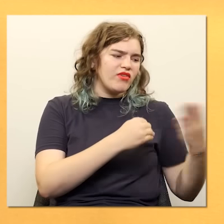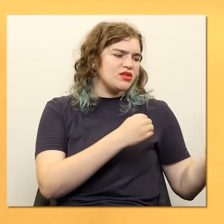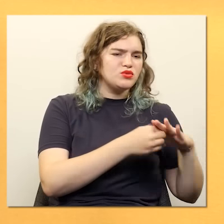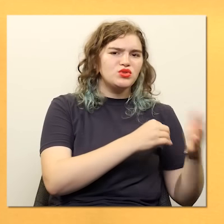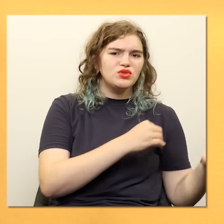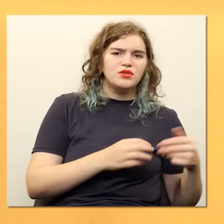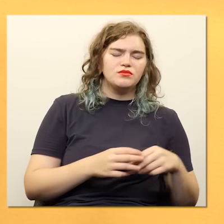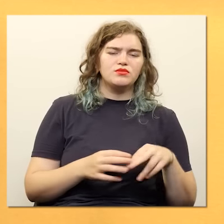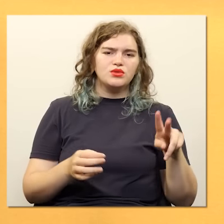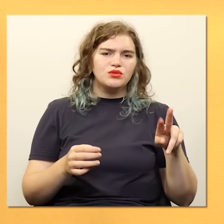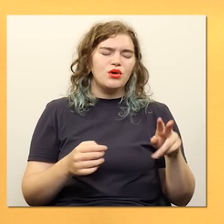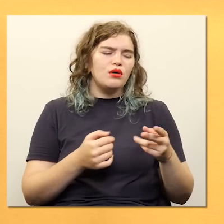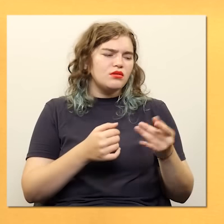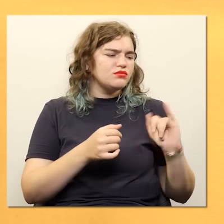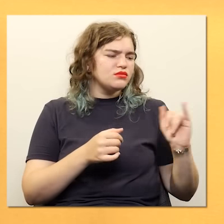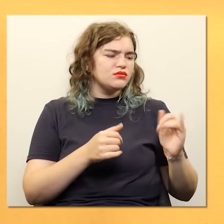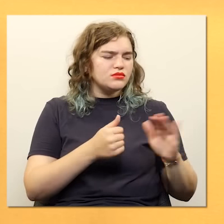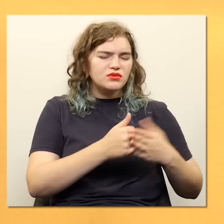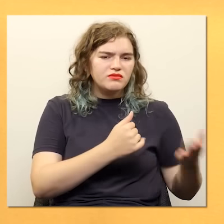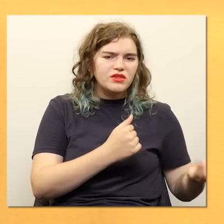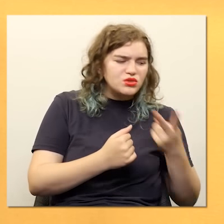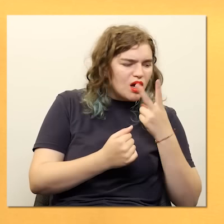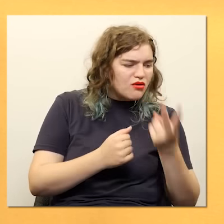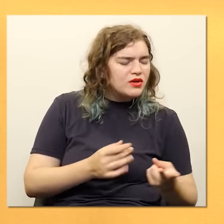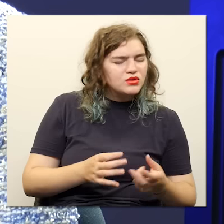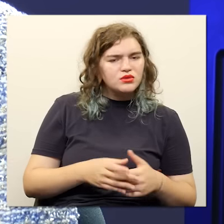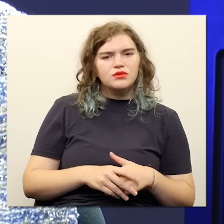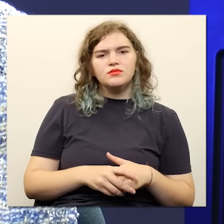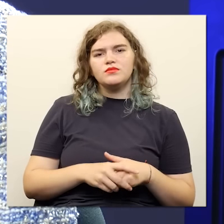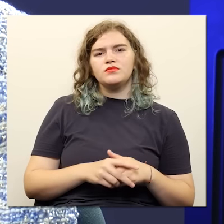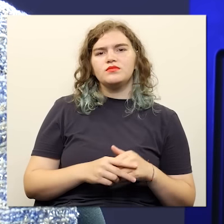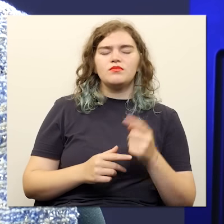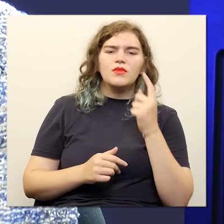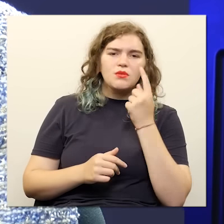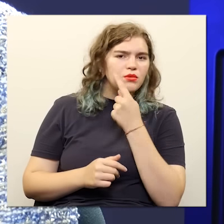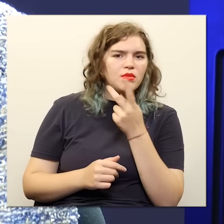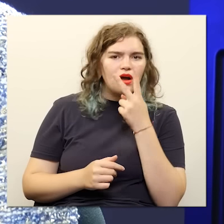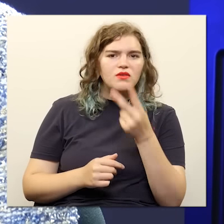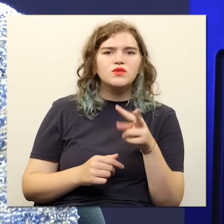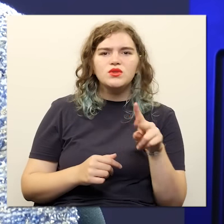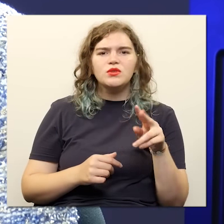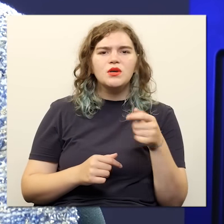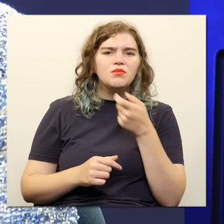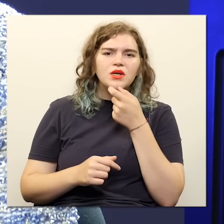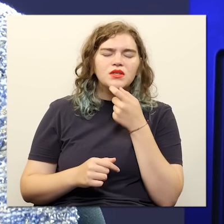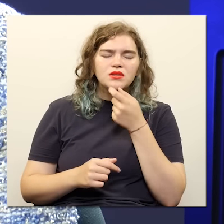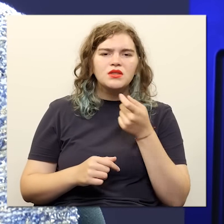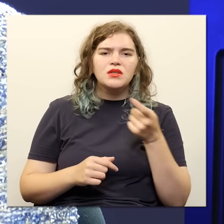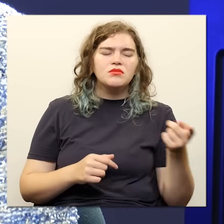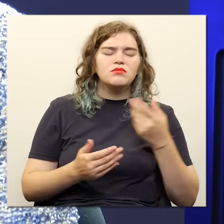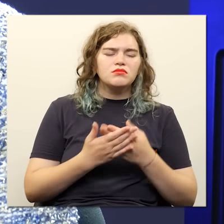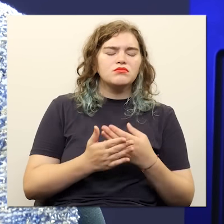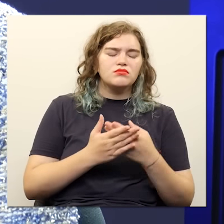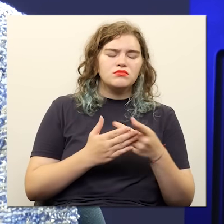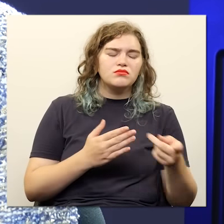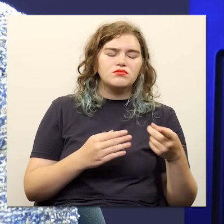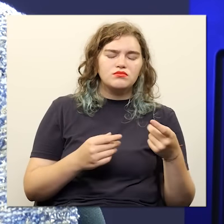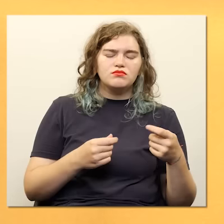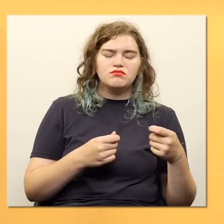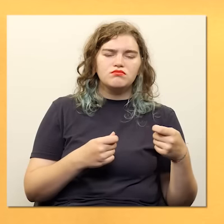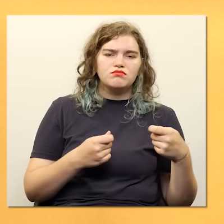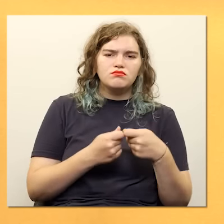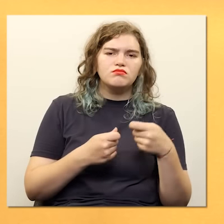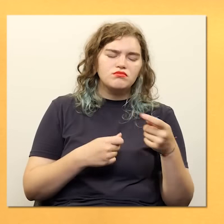vecini cu mine, surorile care erau vecine cu mine. Și prima dată l-am văzut pe fratele bătrânul de adunare, care era